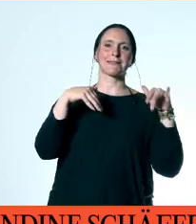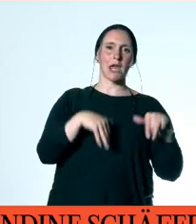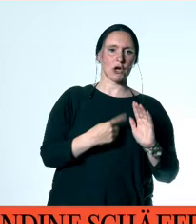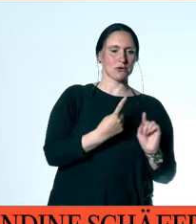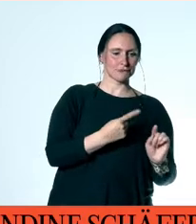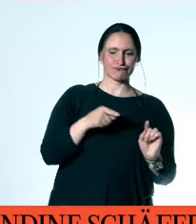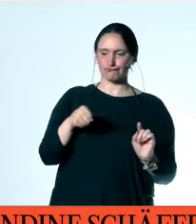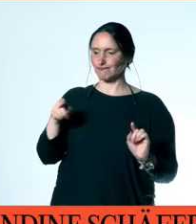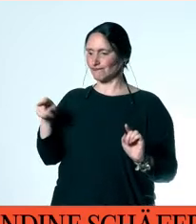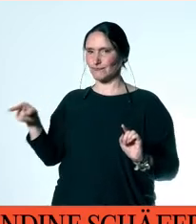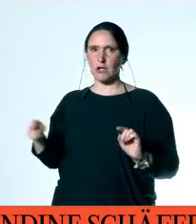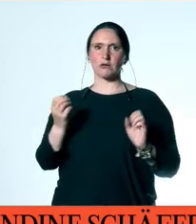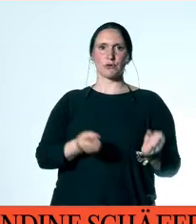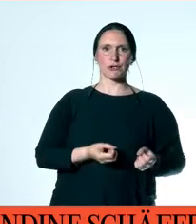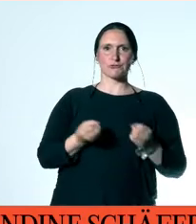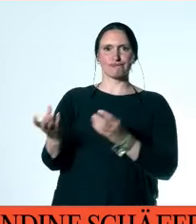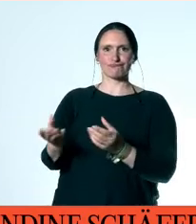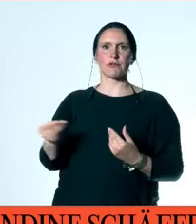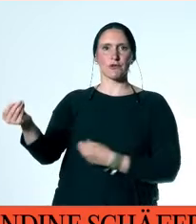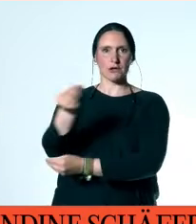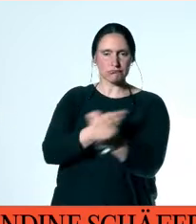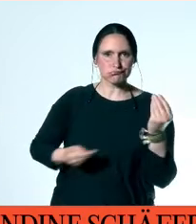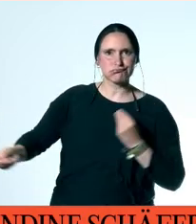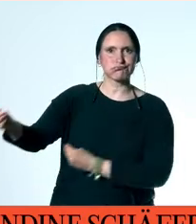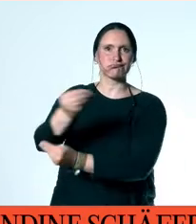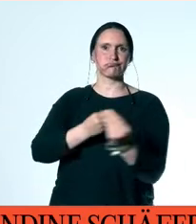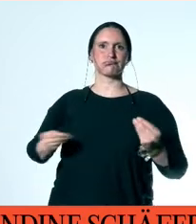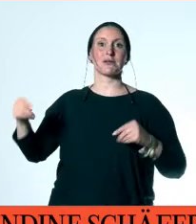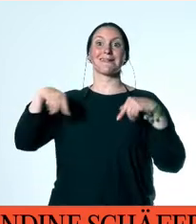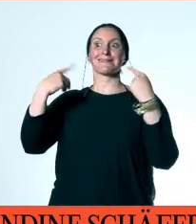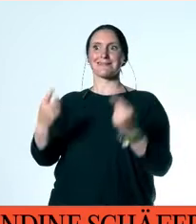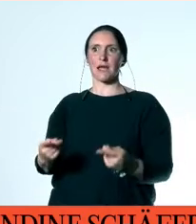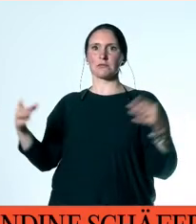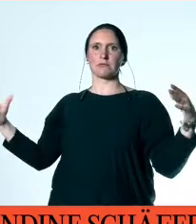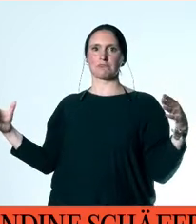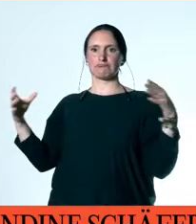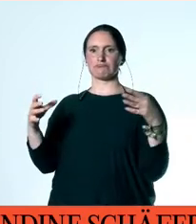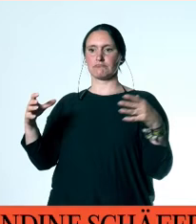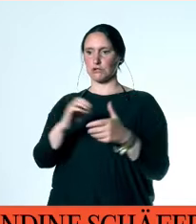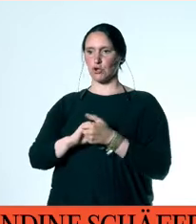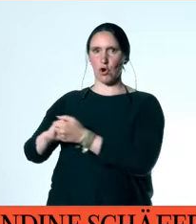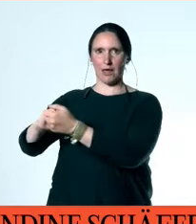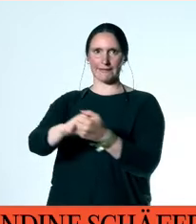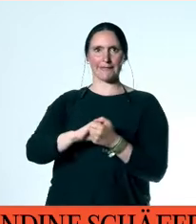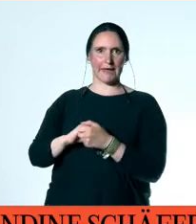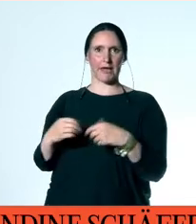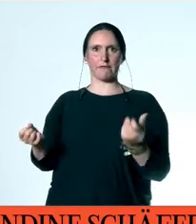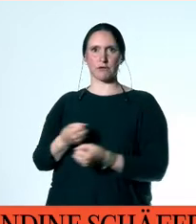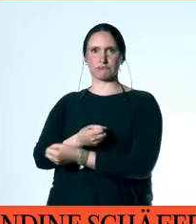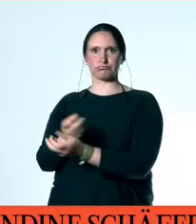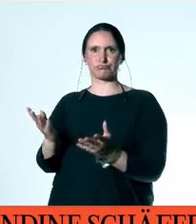kommen, eine Rolle spielen. And I say these things recognizing that it's not a